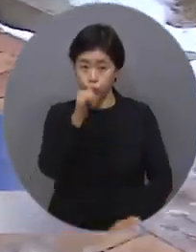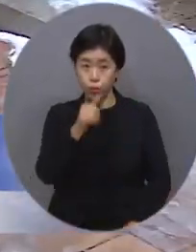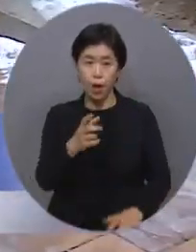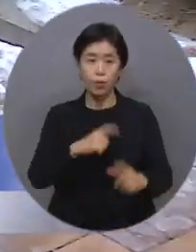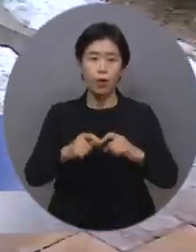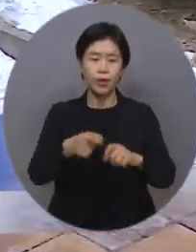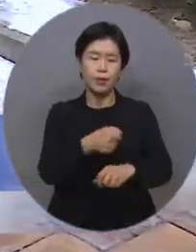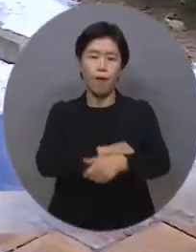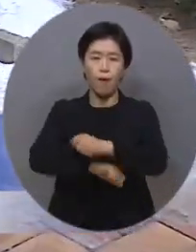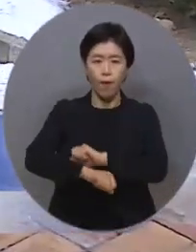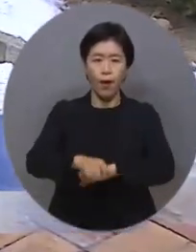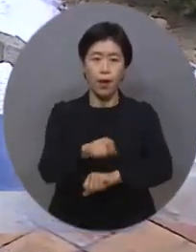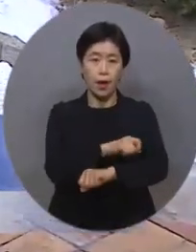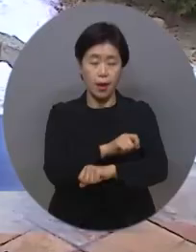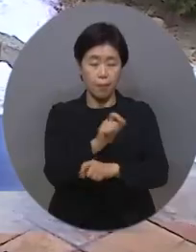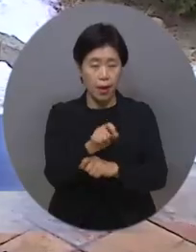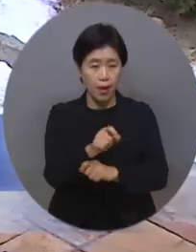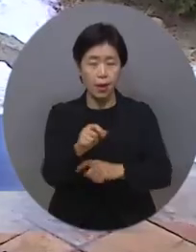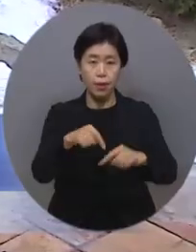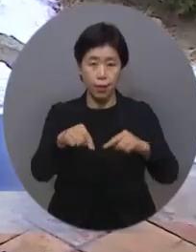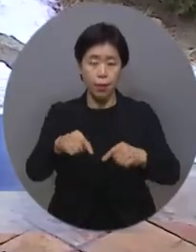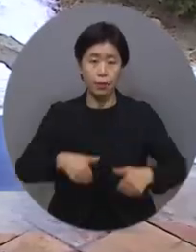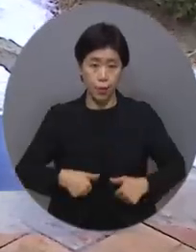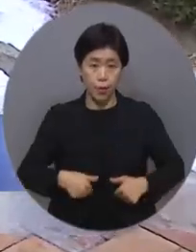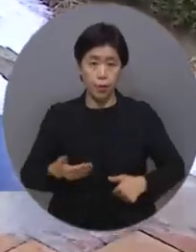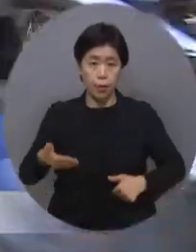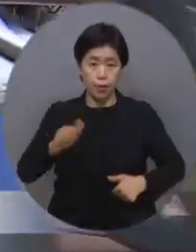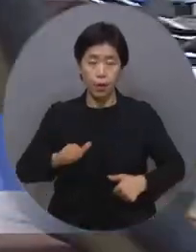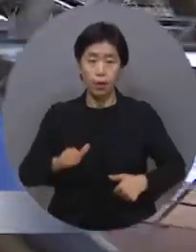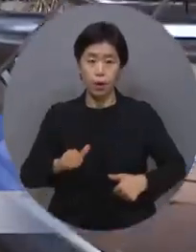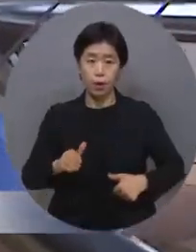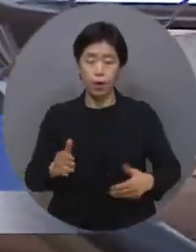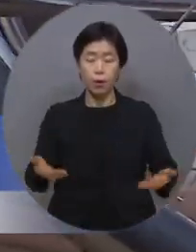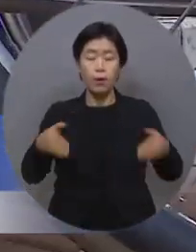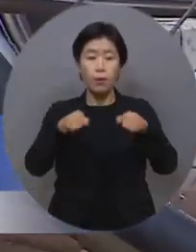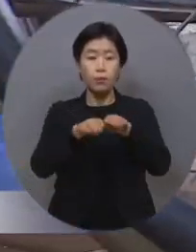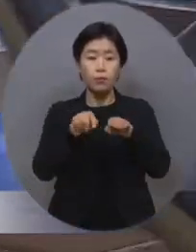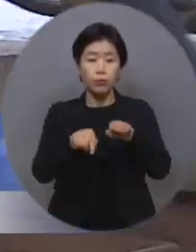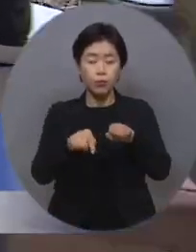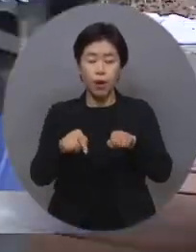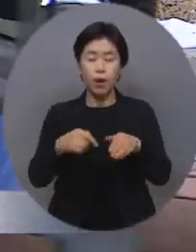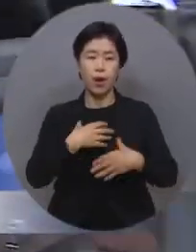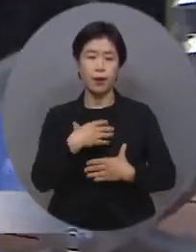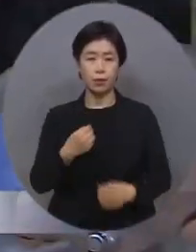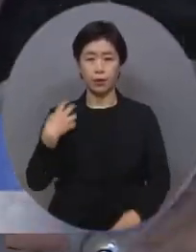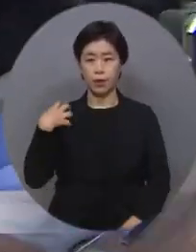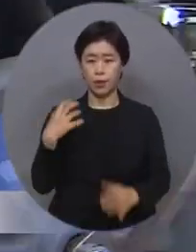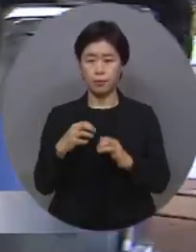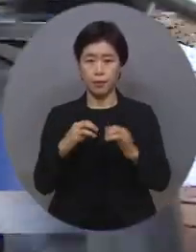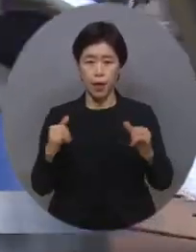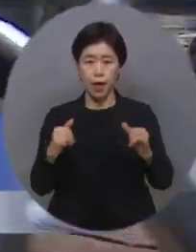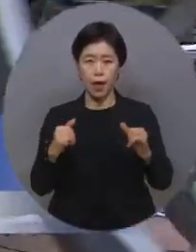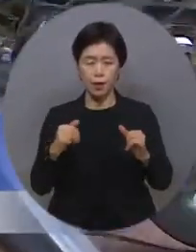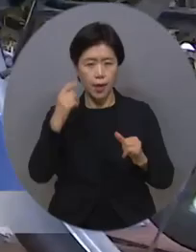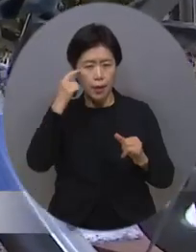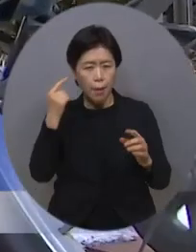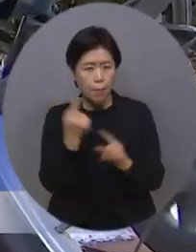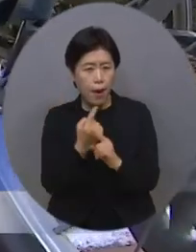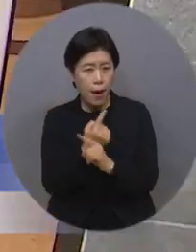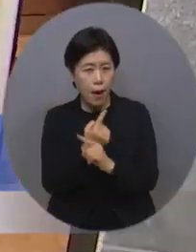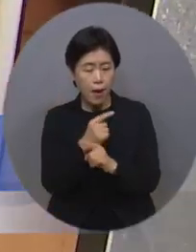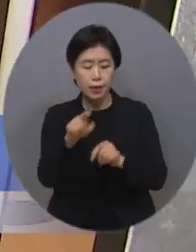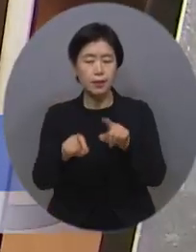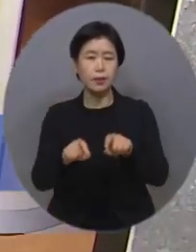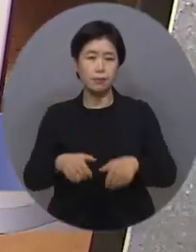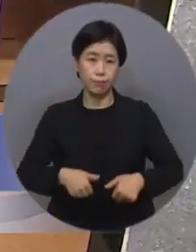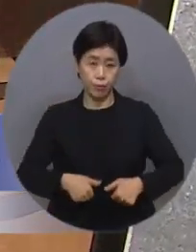행정지도도 요구됩니다 그러나 건물 안전책임자들의 책임 있는 개선 의지와이 실행도 동반될 필요성이